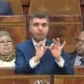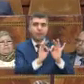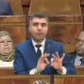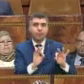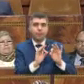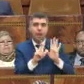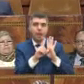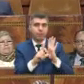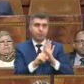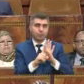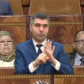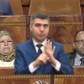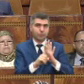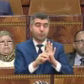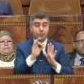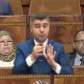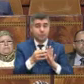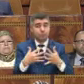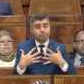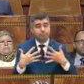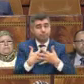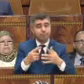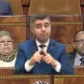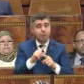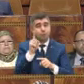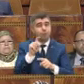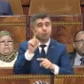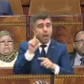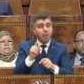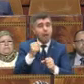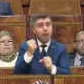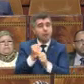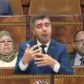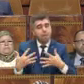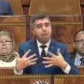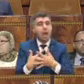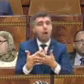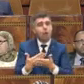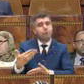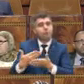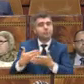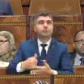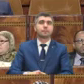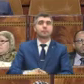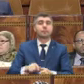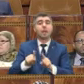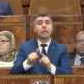هذا غادي يساهم في النقص ديال ديال ديال ديال هذا الموضوع. المساله الثانيه هو ان